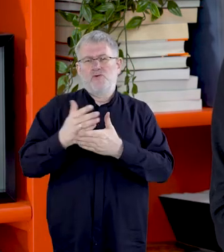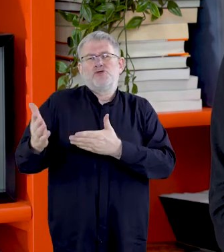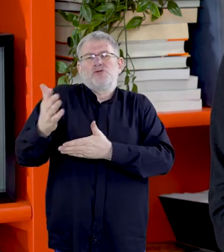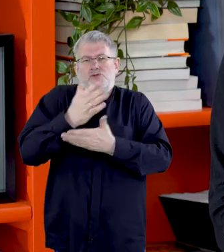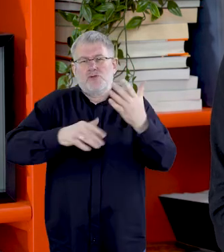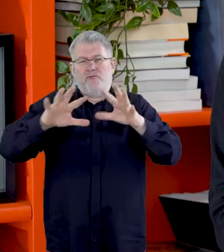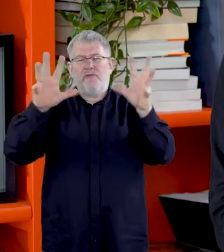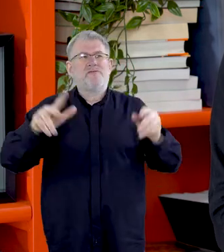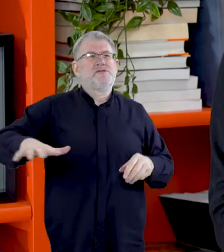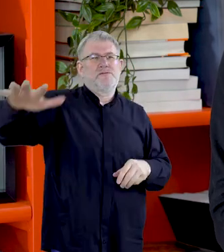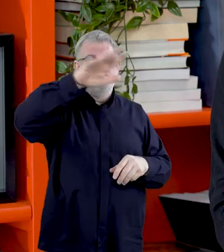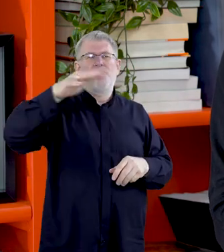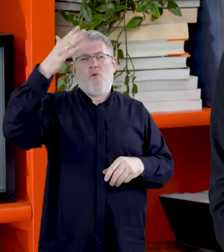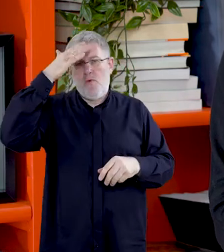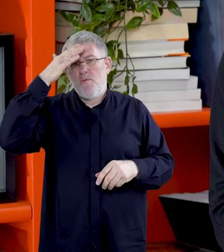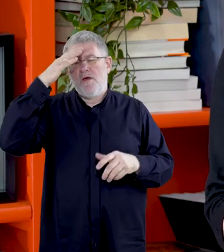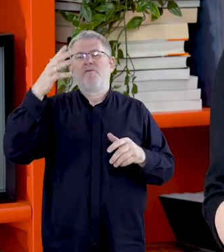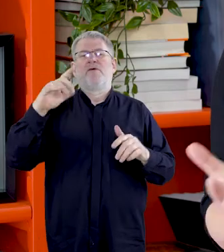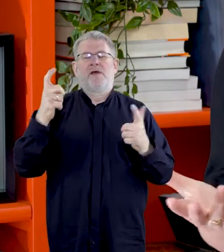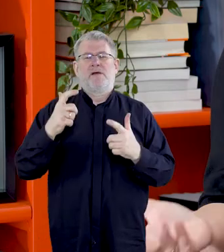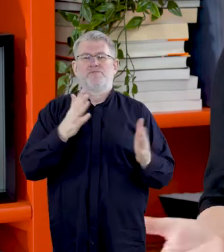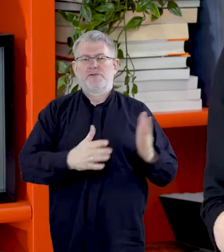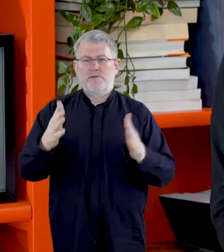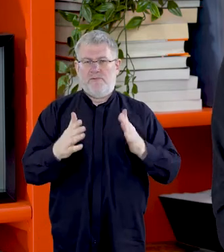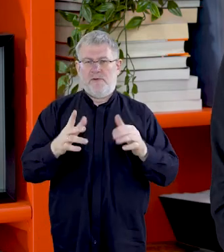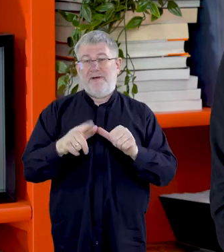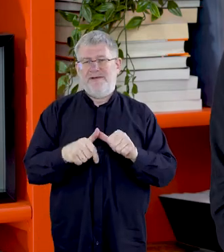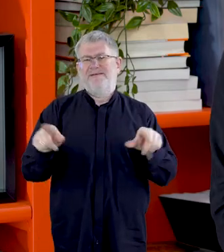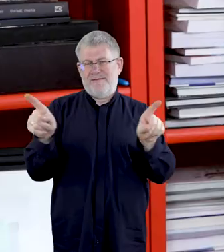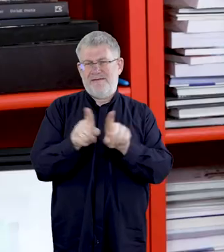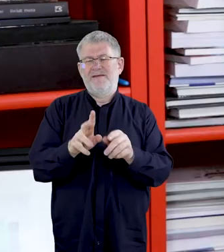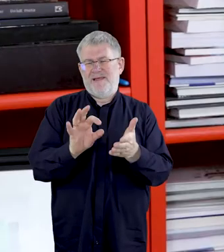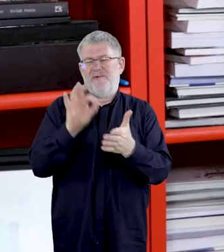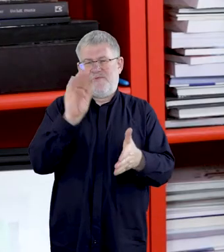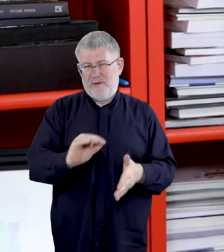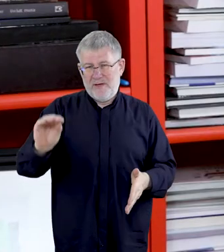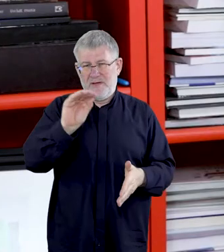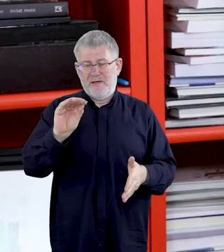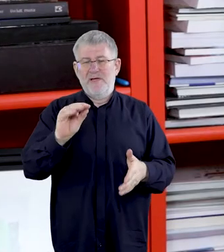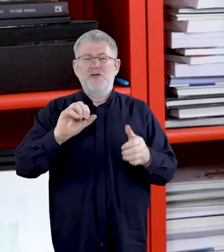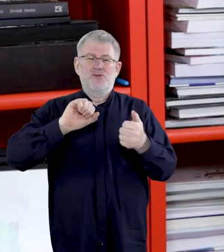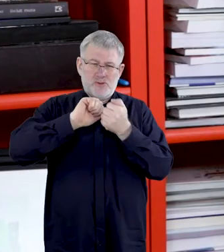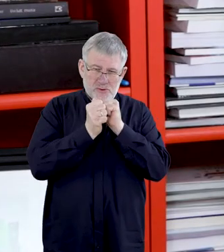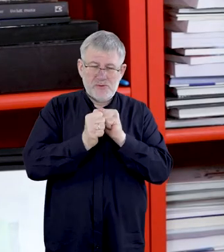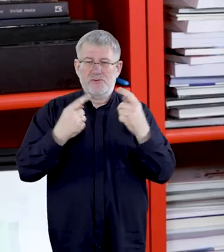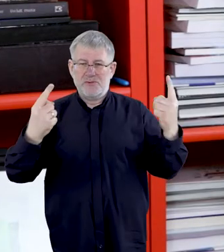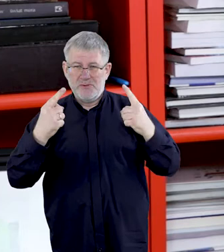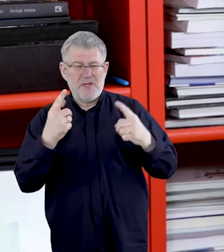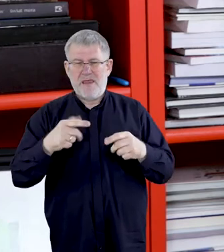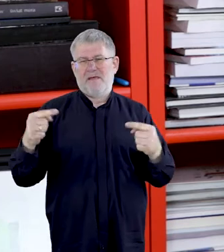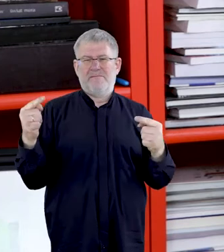odrobiliśmy. Tak, są dostosowania, aczkolwiek jeszcze zdarza się na pewno wiele takich sytuacji, które tym osobom nie odpowiadają. Natomiast jeśli chodzi